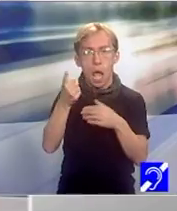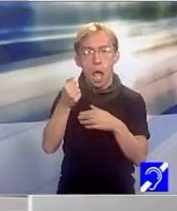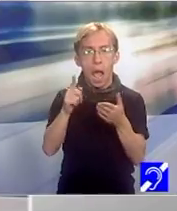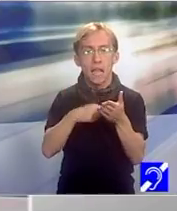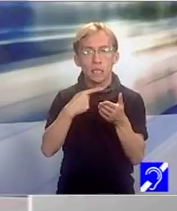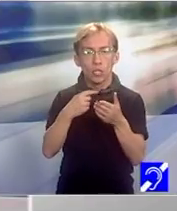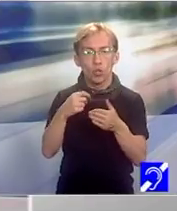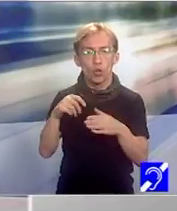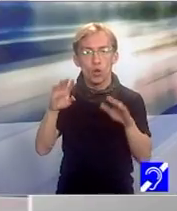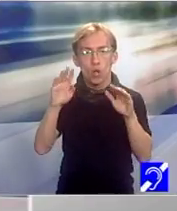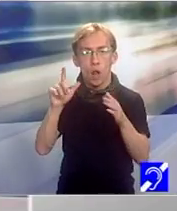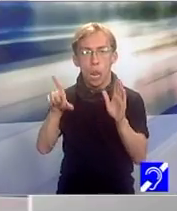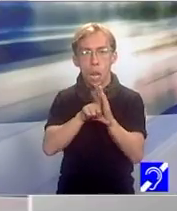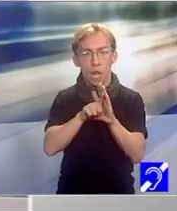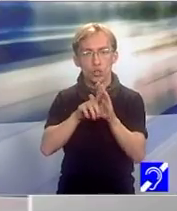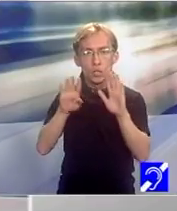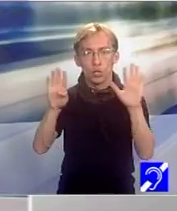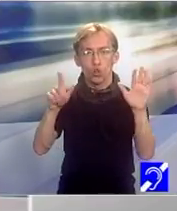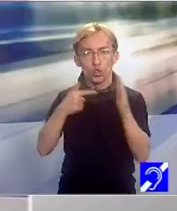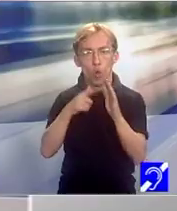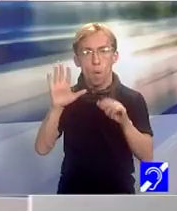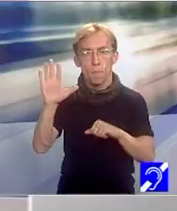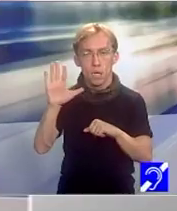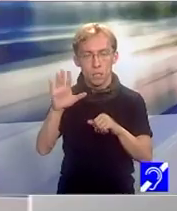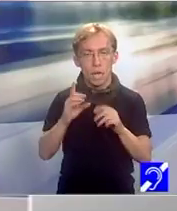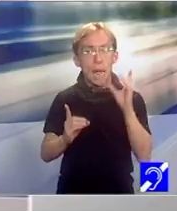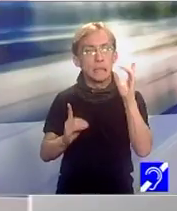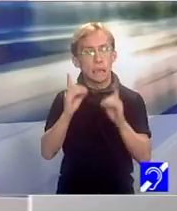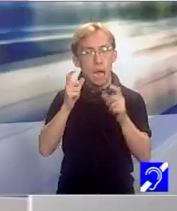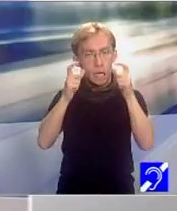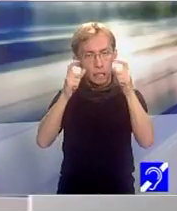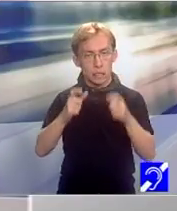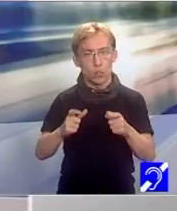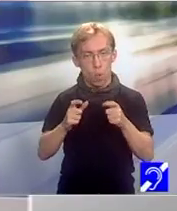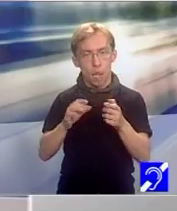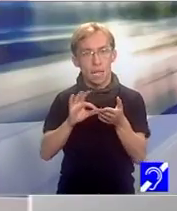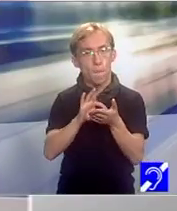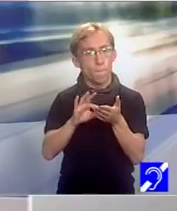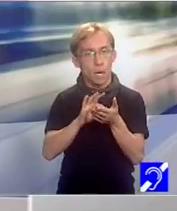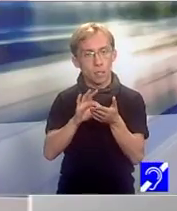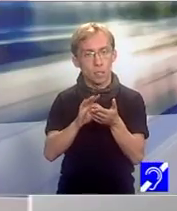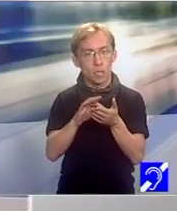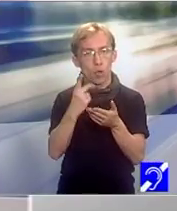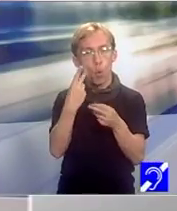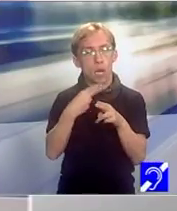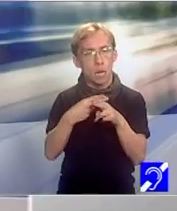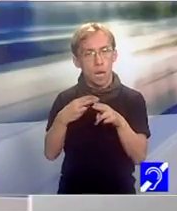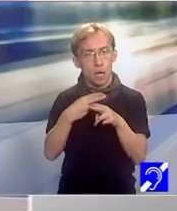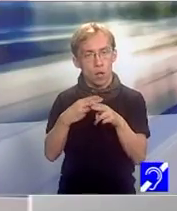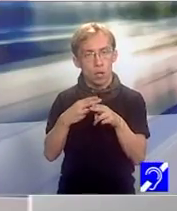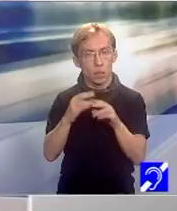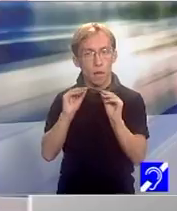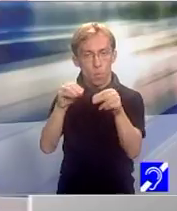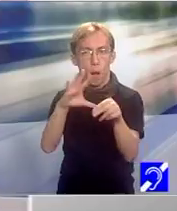din legea 95/2006. Dacă situația medicală este una de natură să-i pună în